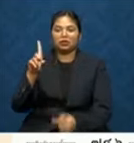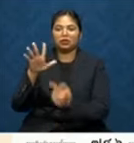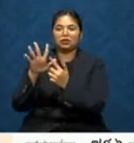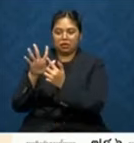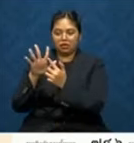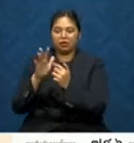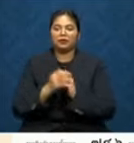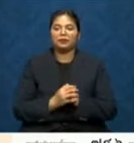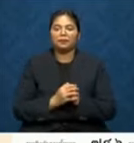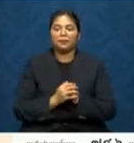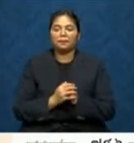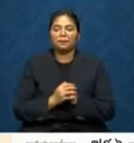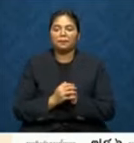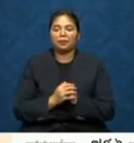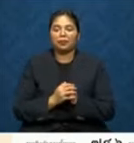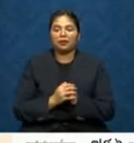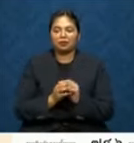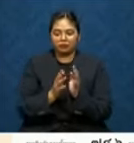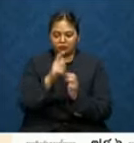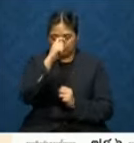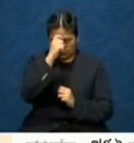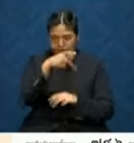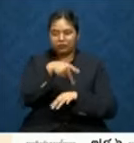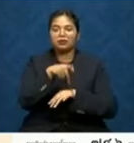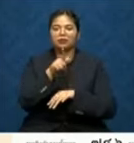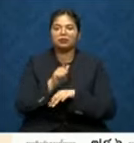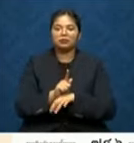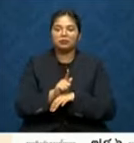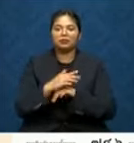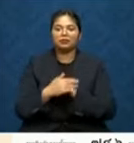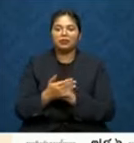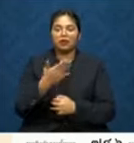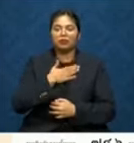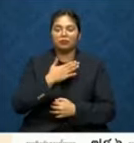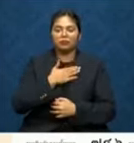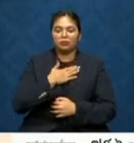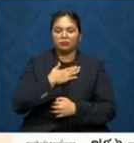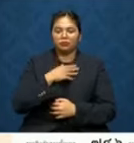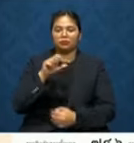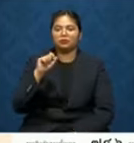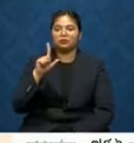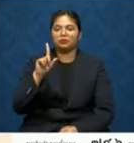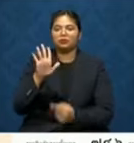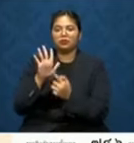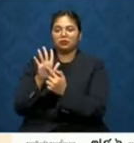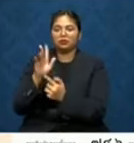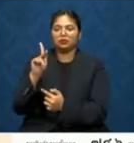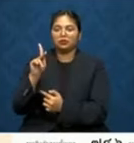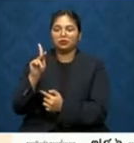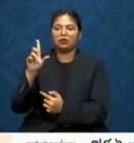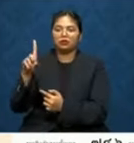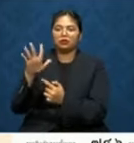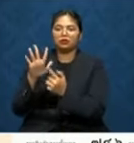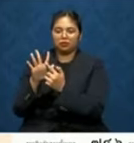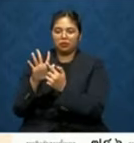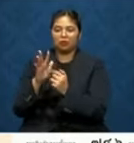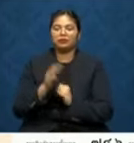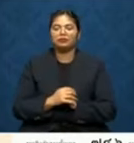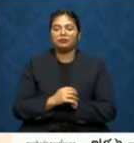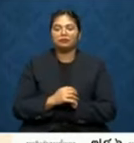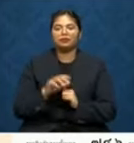เปลี่ยนท่านประธานสภาที่เคารพผมนายศักดาวิเชียรศิลป์สมาชิกสภาผู้แทน